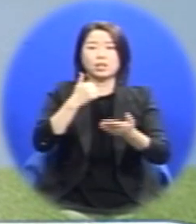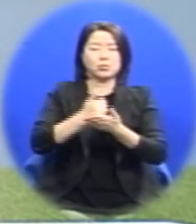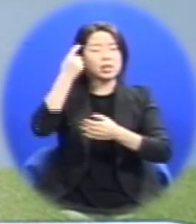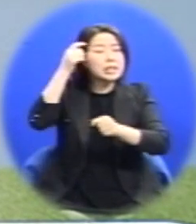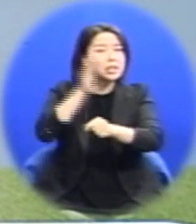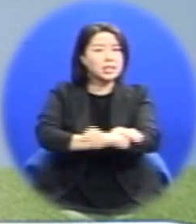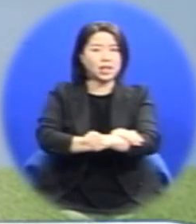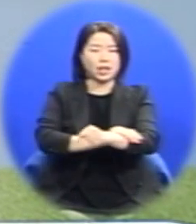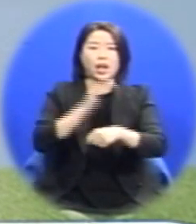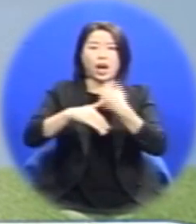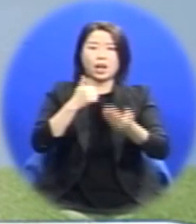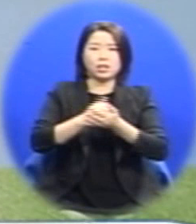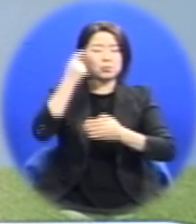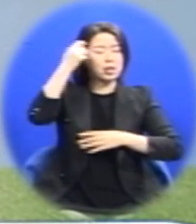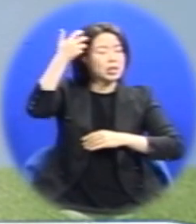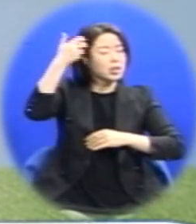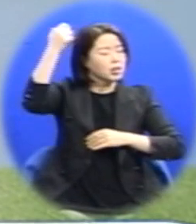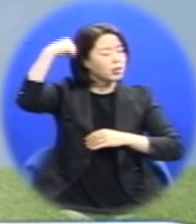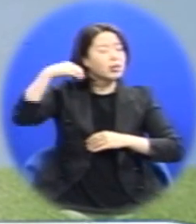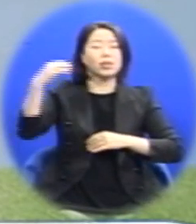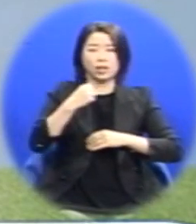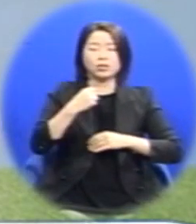지혜를, 하나님이 준 영감을 가지고